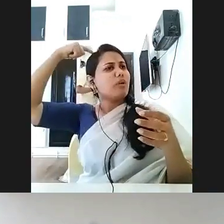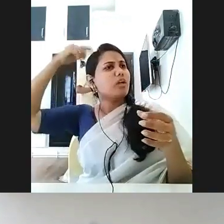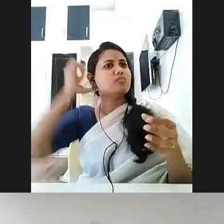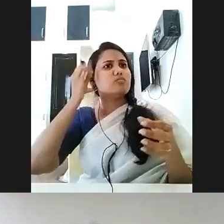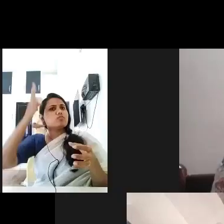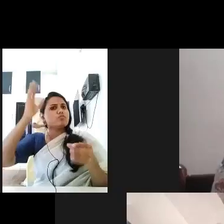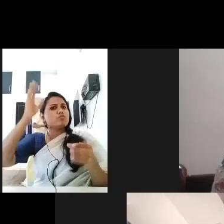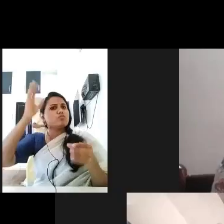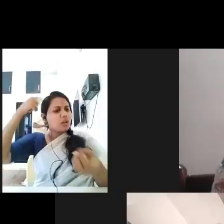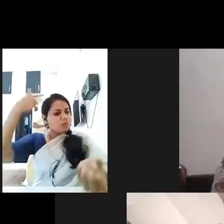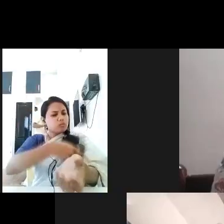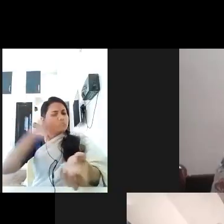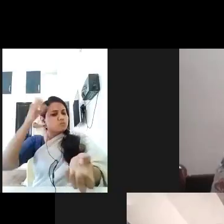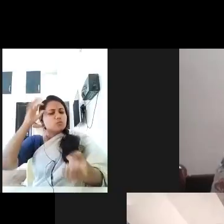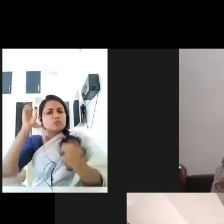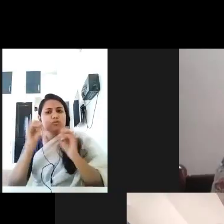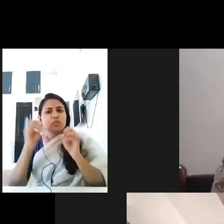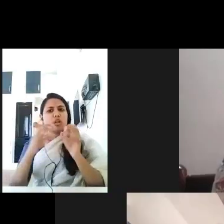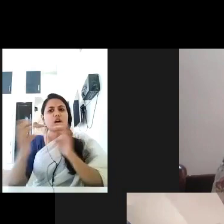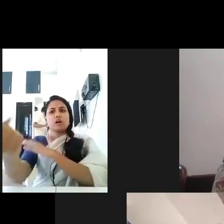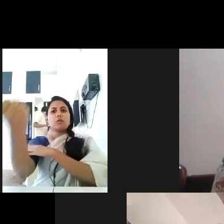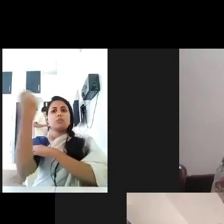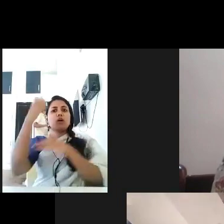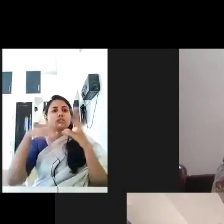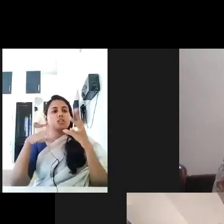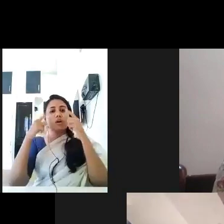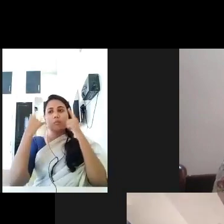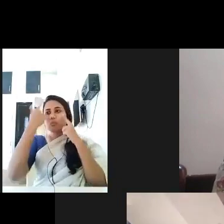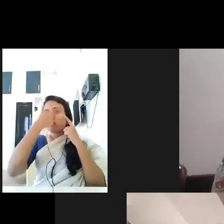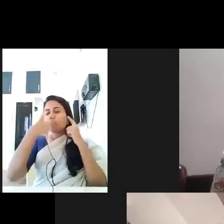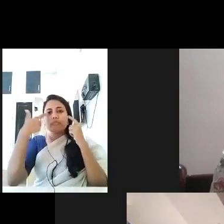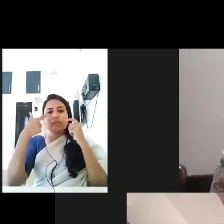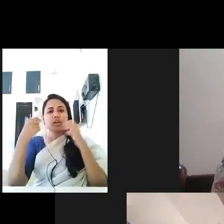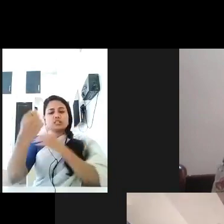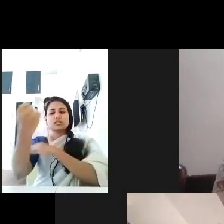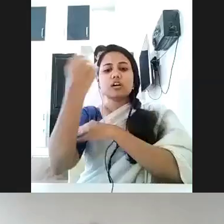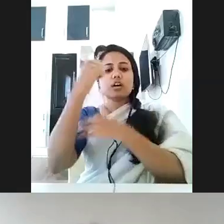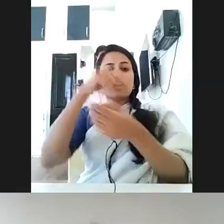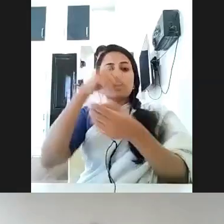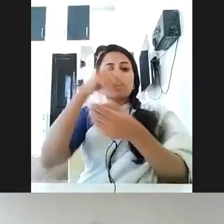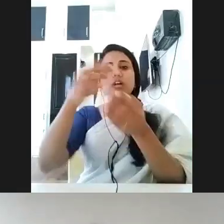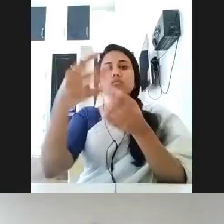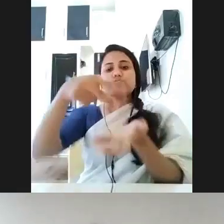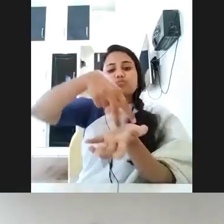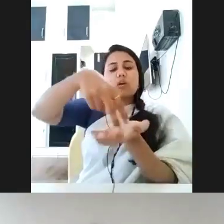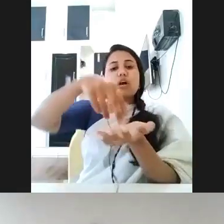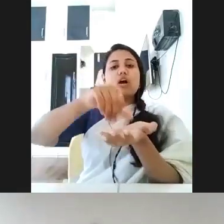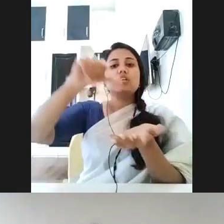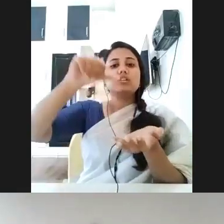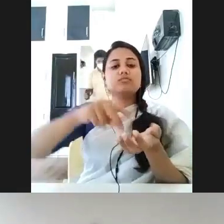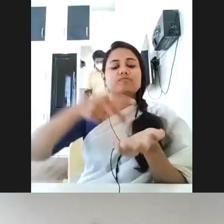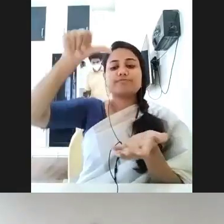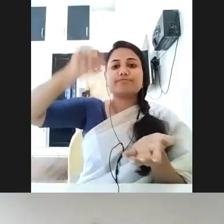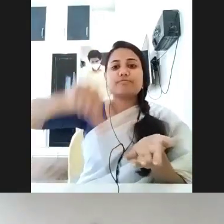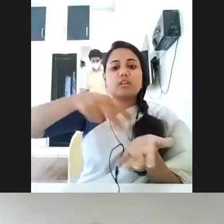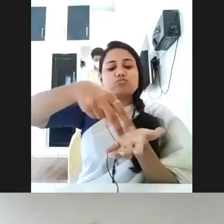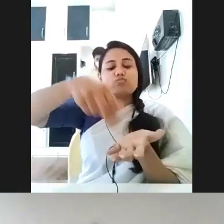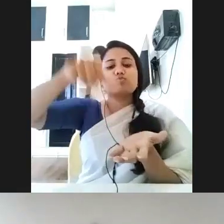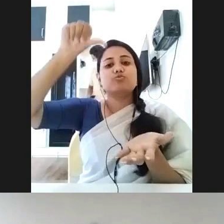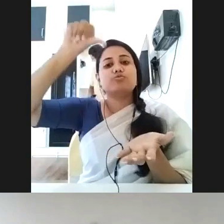മസിൽസിന്റെ പണിയെടുക്കാനാവുന്നില്ല, കൈകൾ കാലുകൾ മൂവ് ചെയ്യാൻ പ്രയാസമായിട്ട് വരുന്നതാണ്. അതാണ്